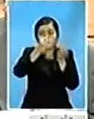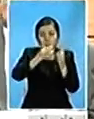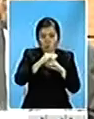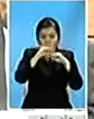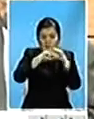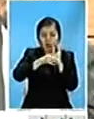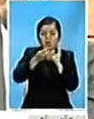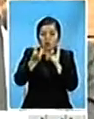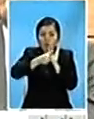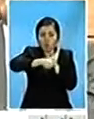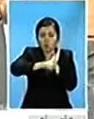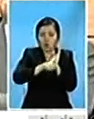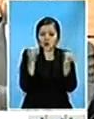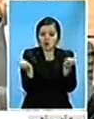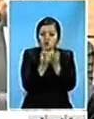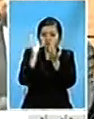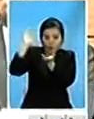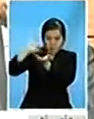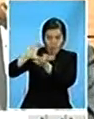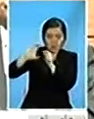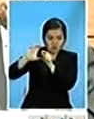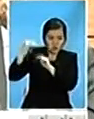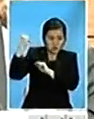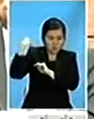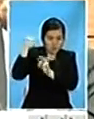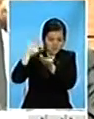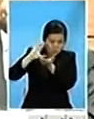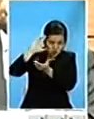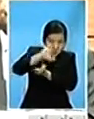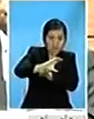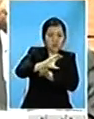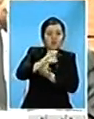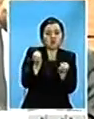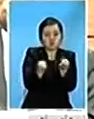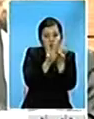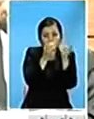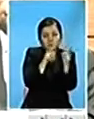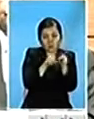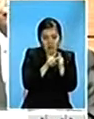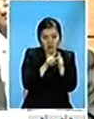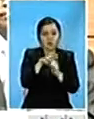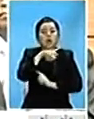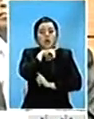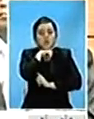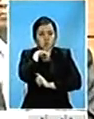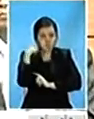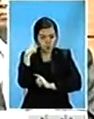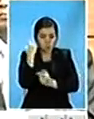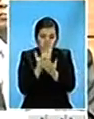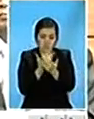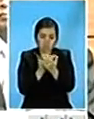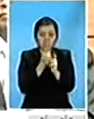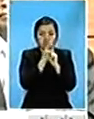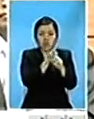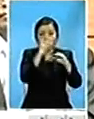เสียหายในแง่ของเม็ดเงินงบประมาณที่ต้องใช้สร้างความเสียหายในแง่ของผลการขาดทุนในโครงการโดย